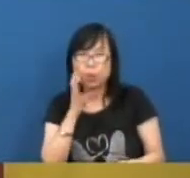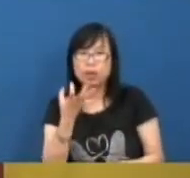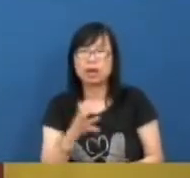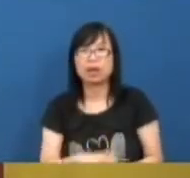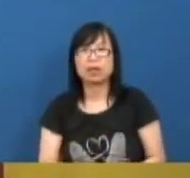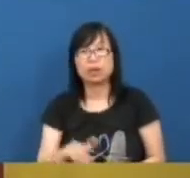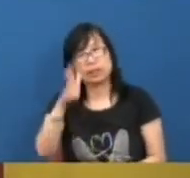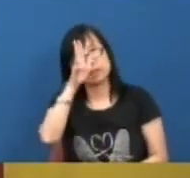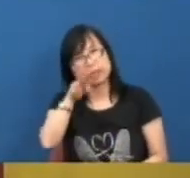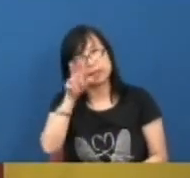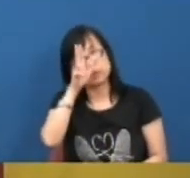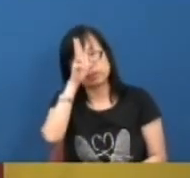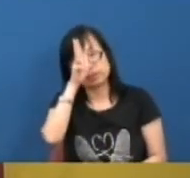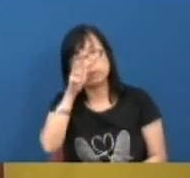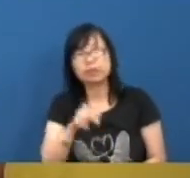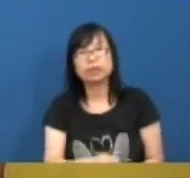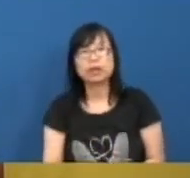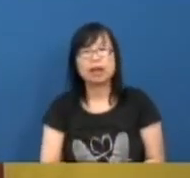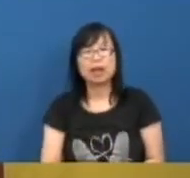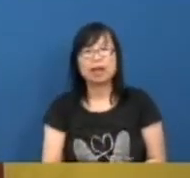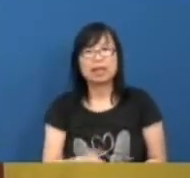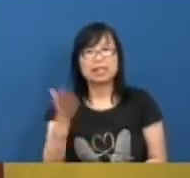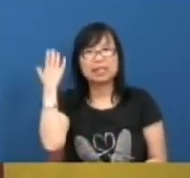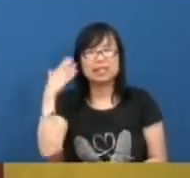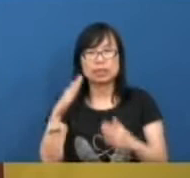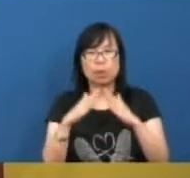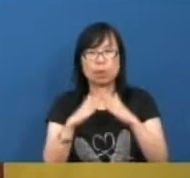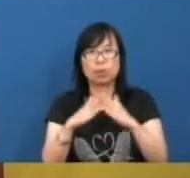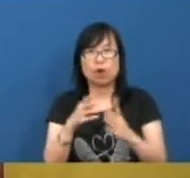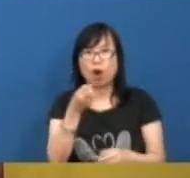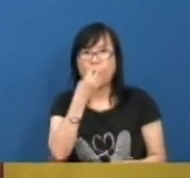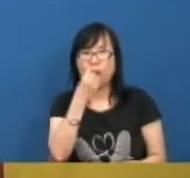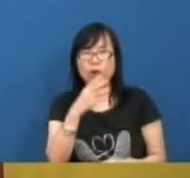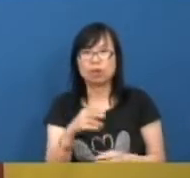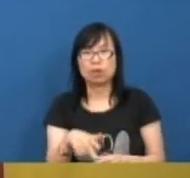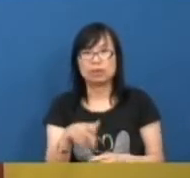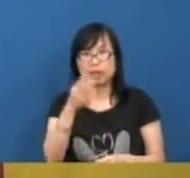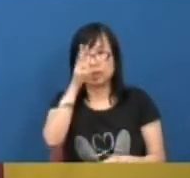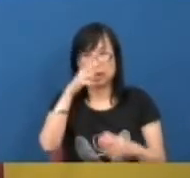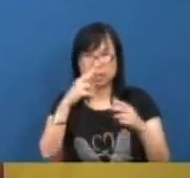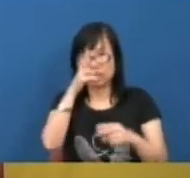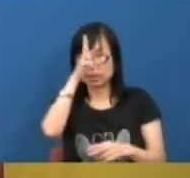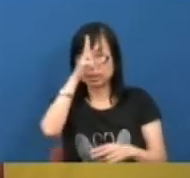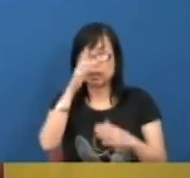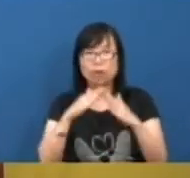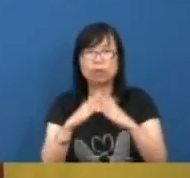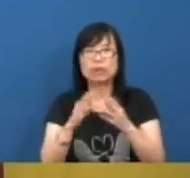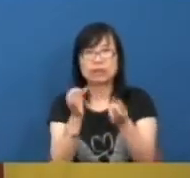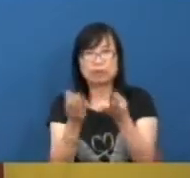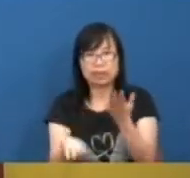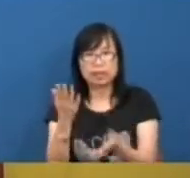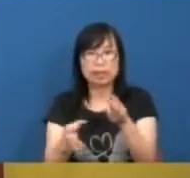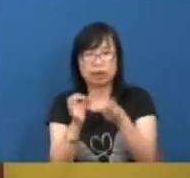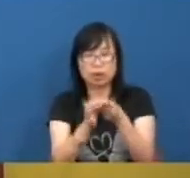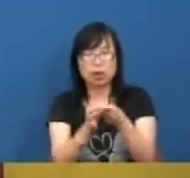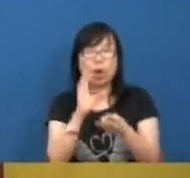是政府呢在所謂祖屋，新加坡就叫祖屋，我們香港就叫公屋或者居屋，而